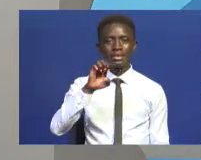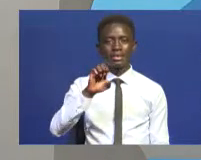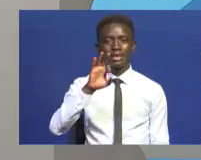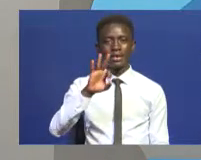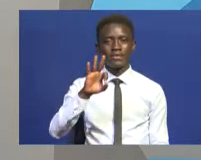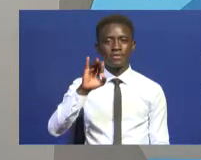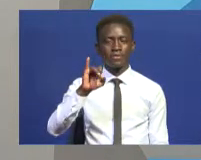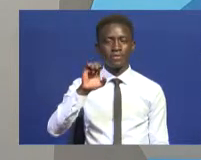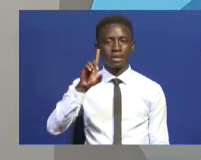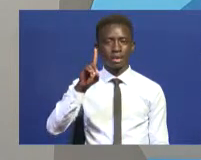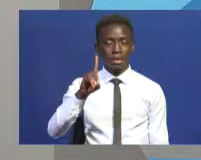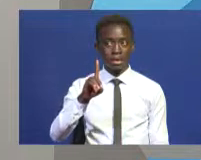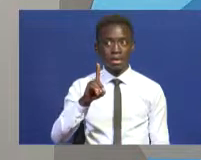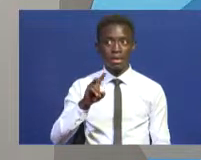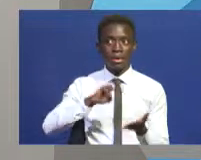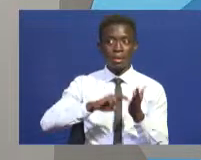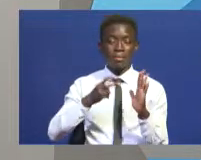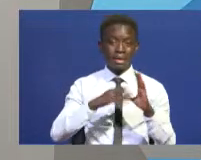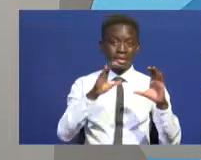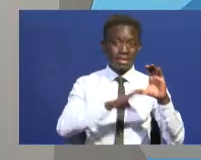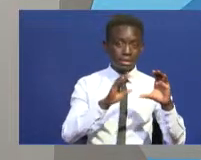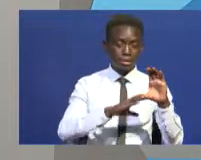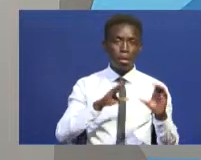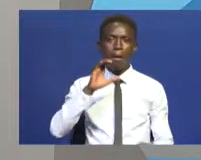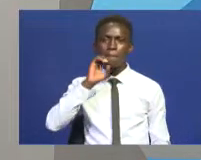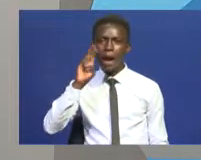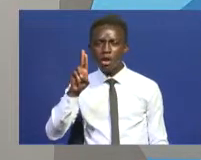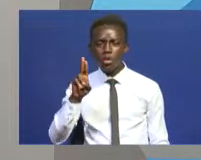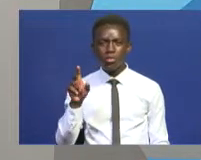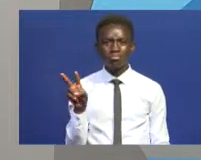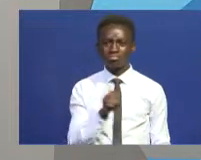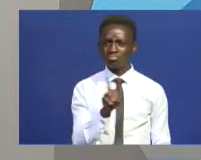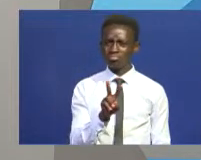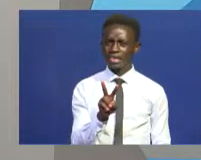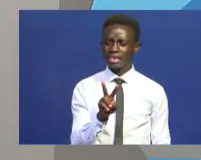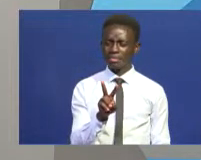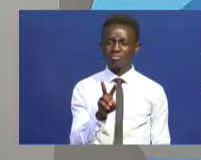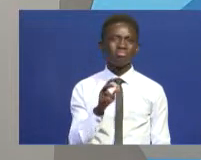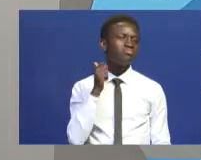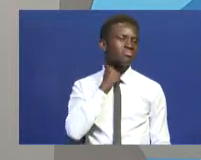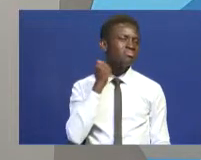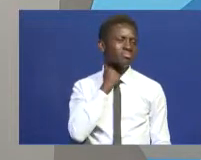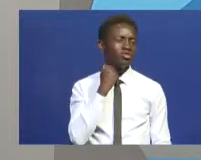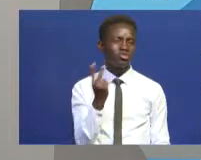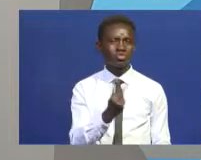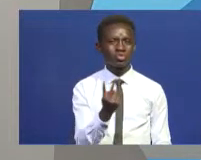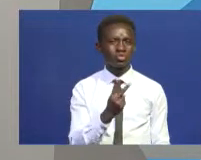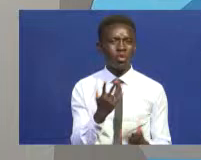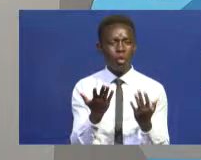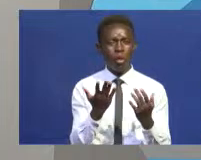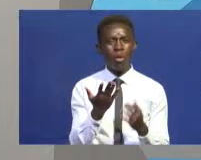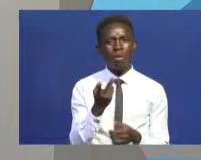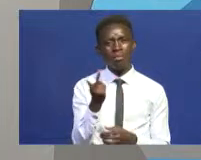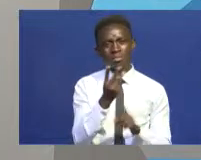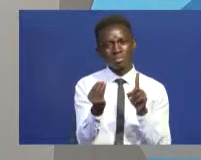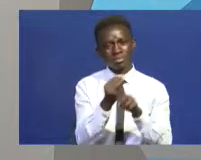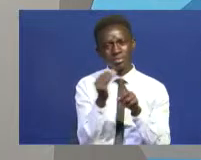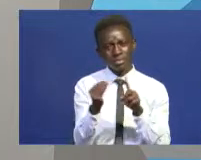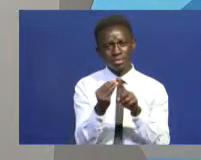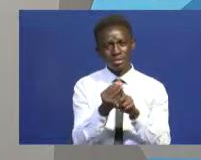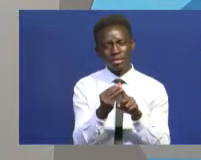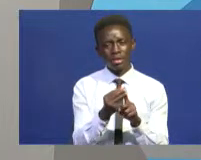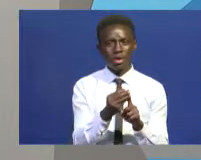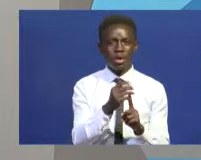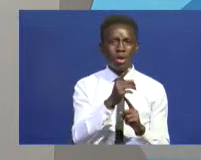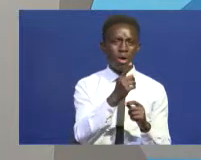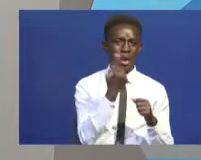baina ya Chelsea na Manchester United ni wanyonge wawili, ama sipini seme ni mazuzu wawili, moja nambari 6, moja